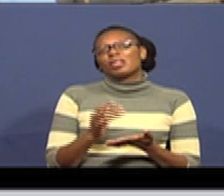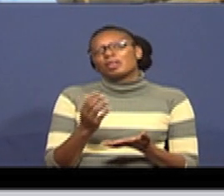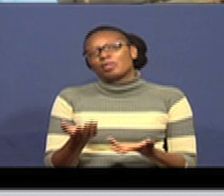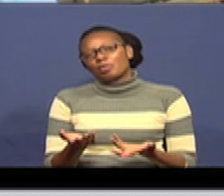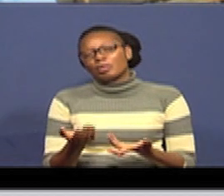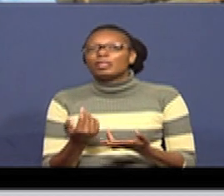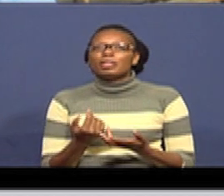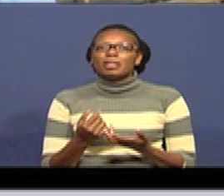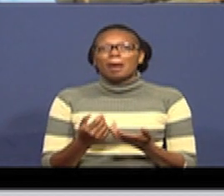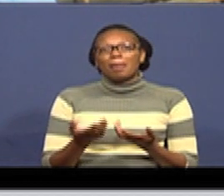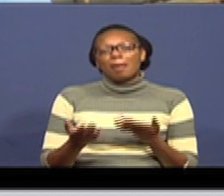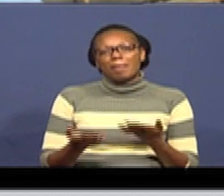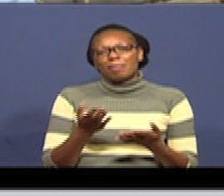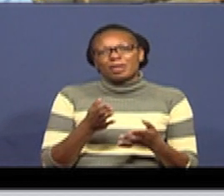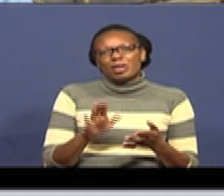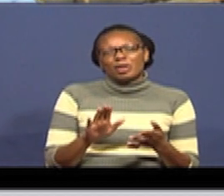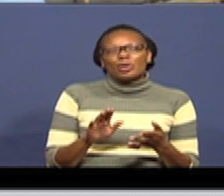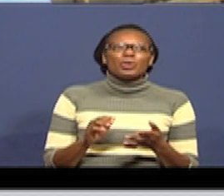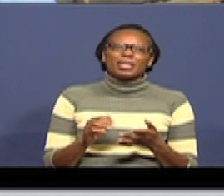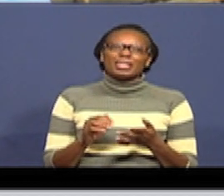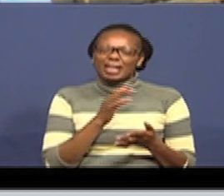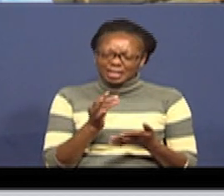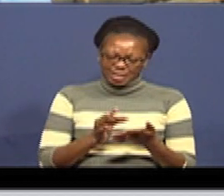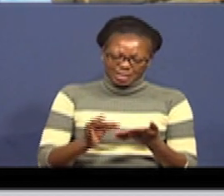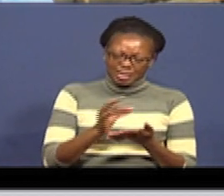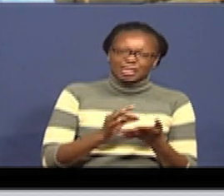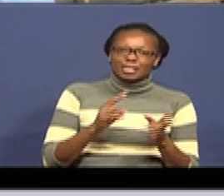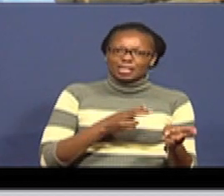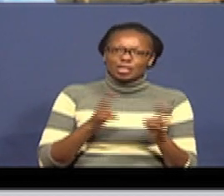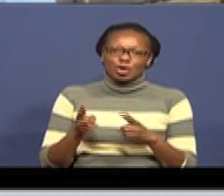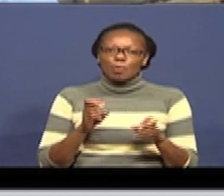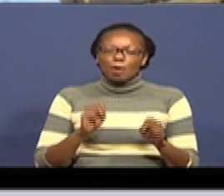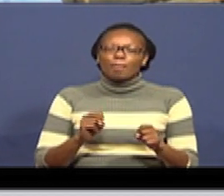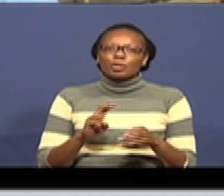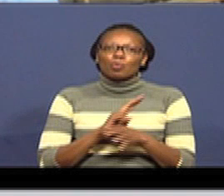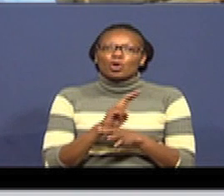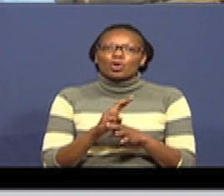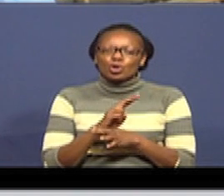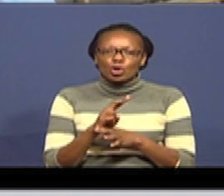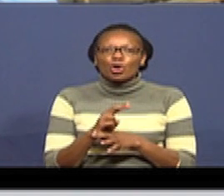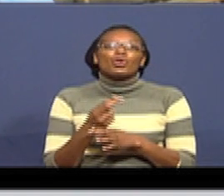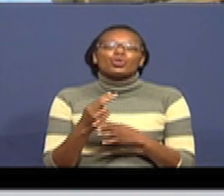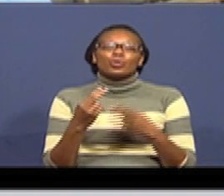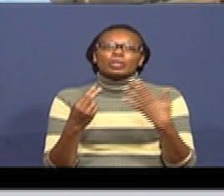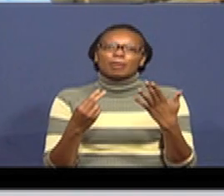hawatumii majani ya kawaida wanaweza tumia matawi ya strawberry kama kiungo